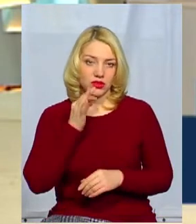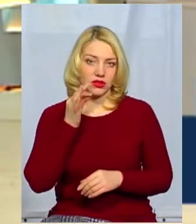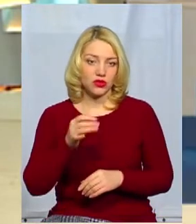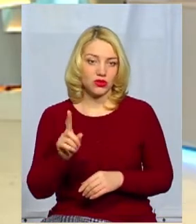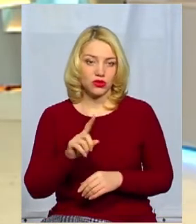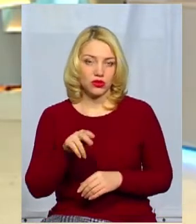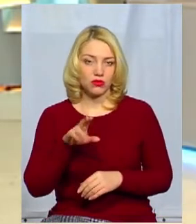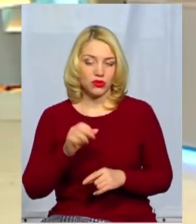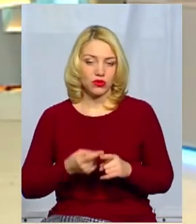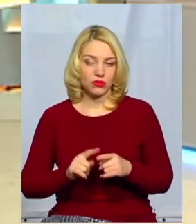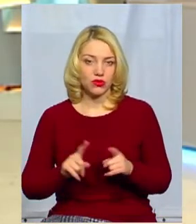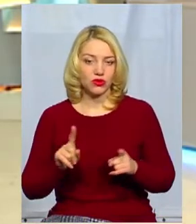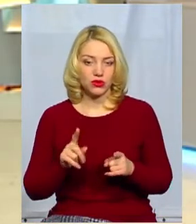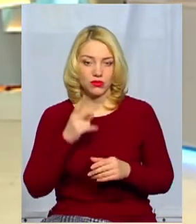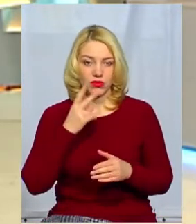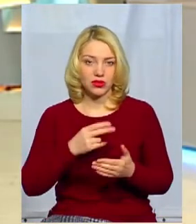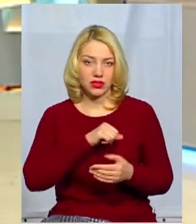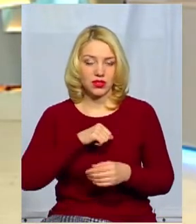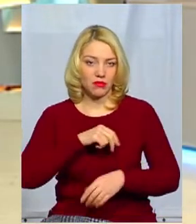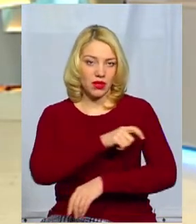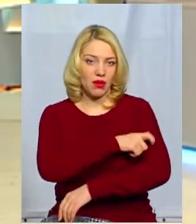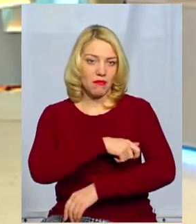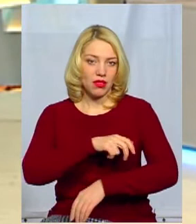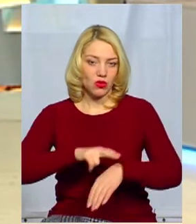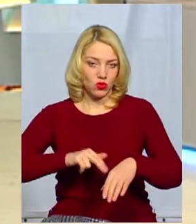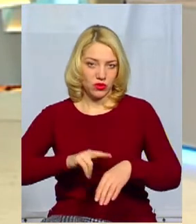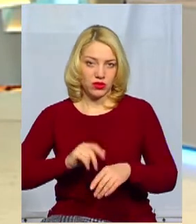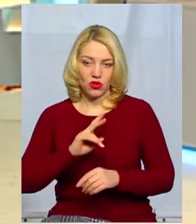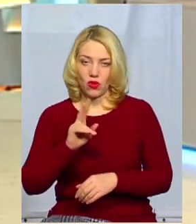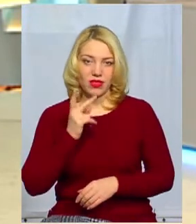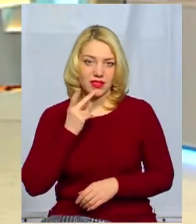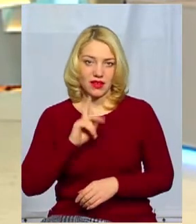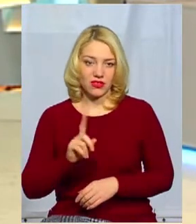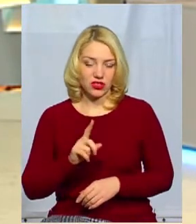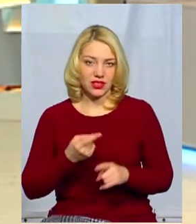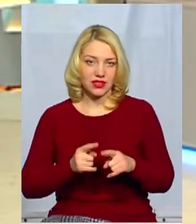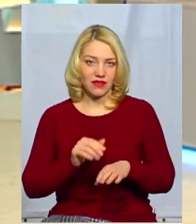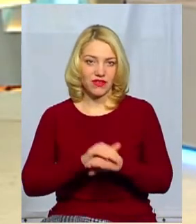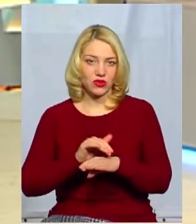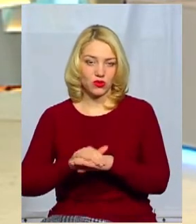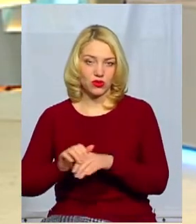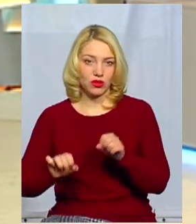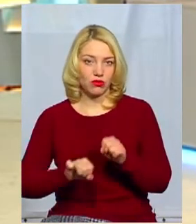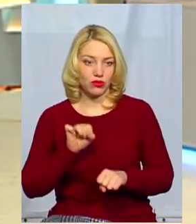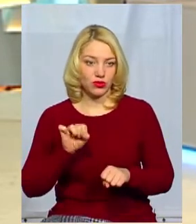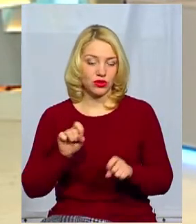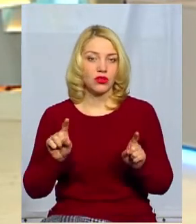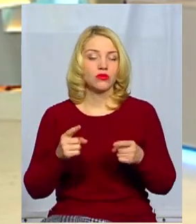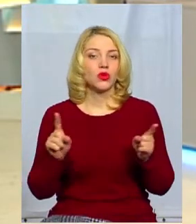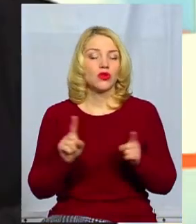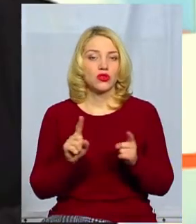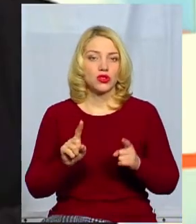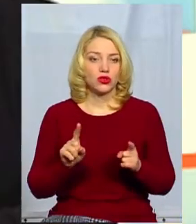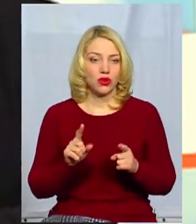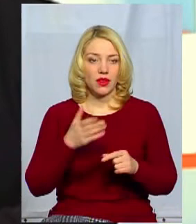по тому, що бачать самі патрульні, але не завжди воно фіксується, це порушення, тому що